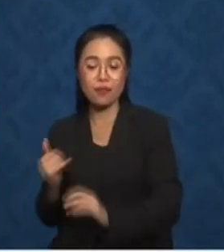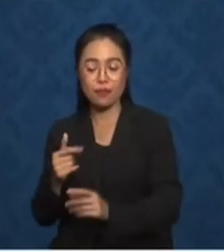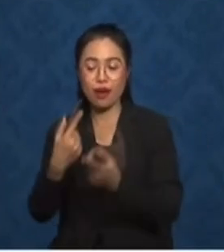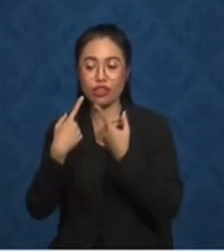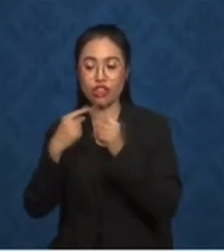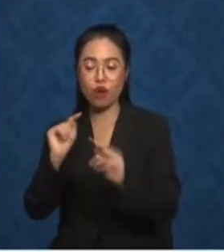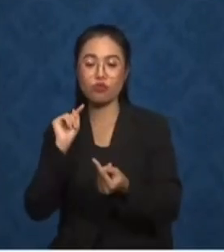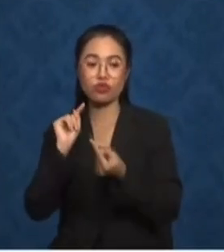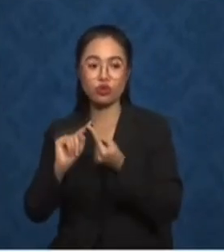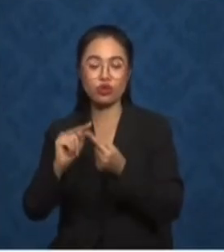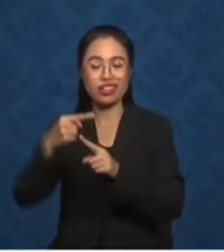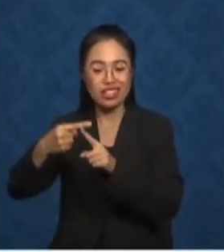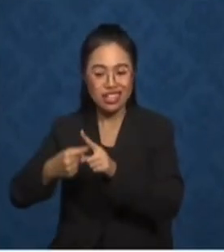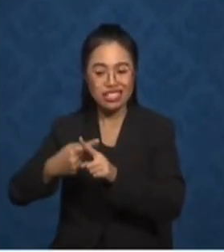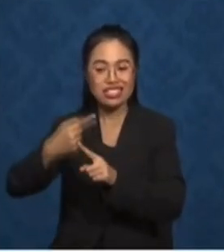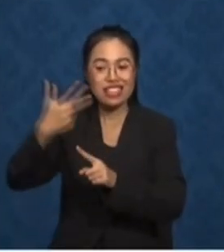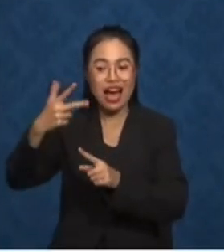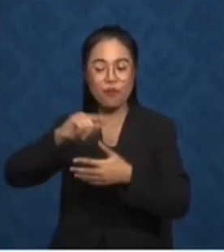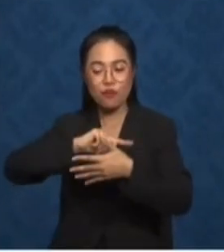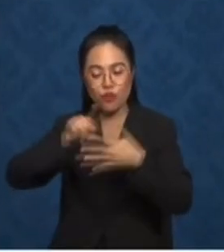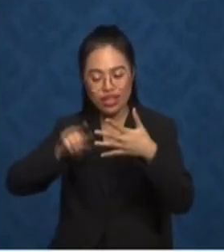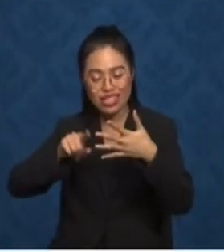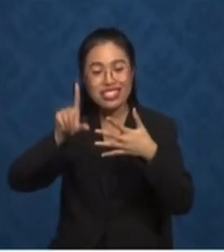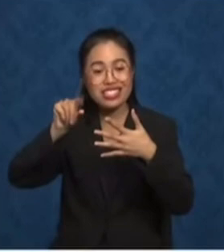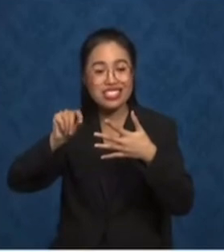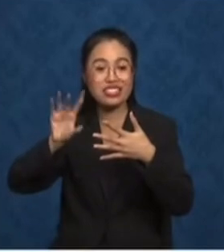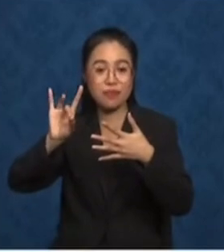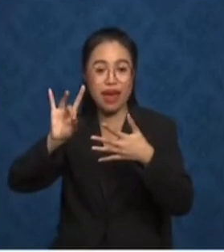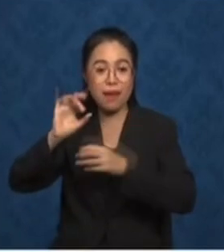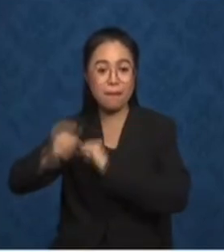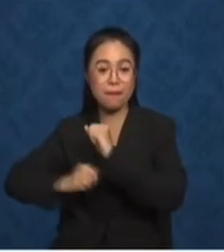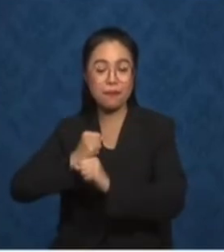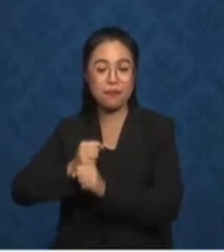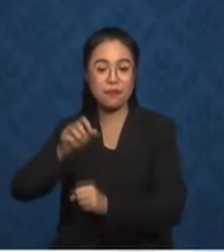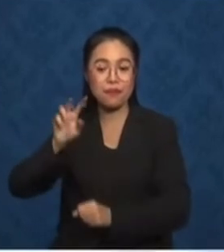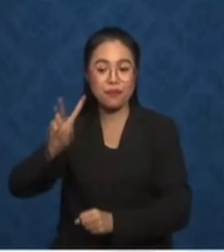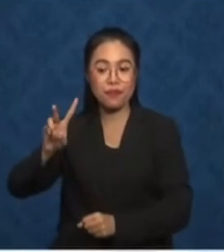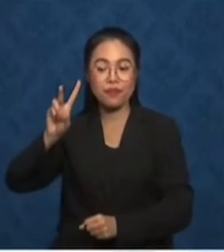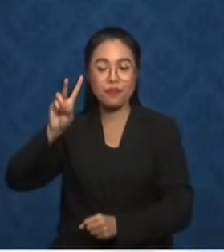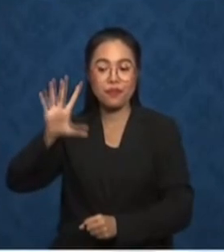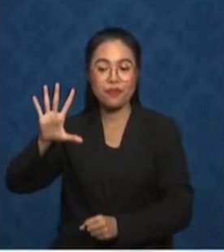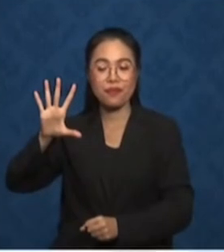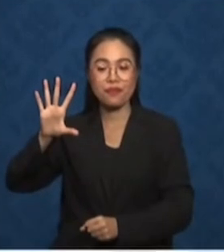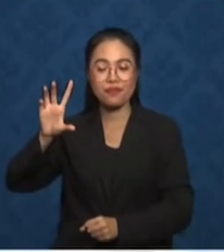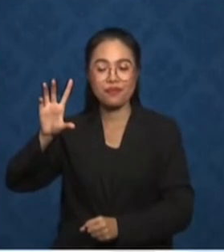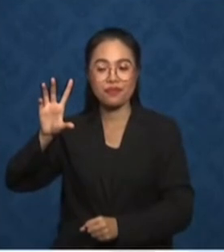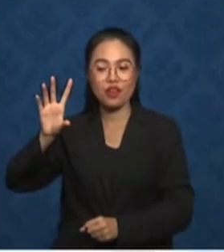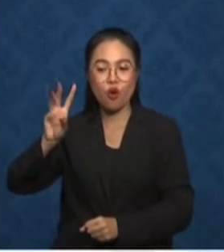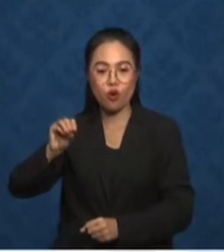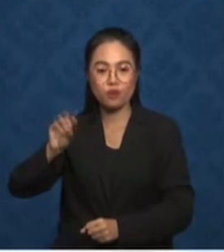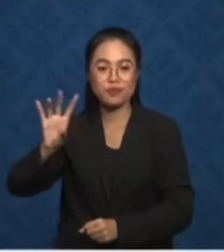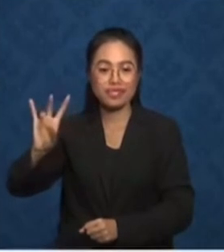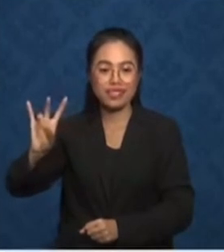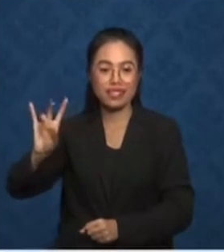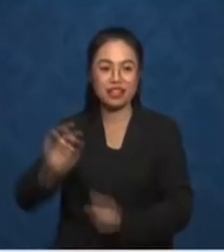เป็น วัน 28 ม. 2567 ครับเฉิท่าน ชุ Potter พครัขอบคุครั Google ซ